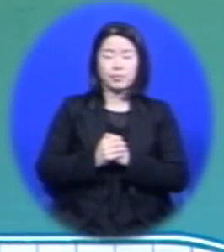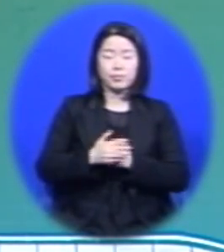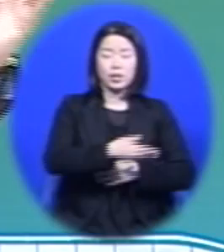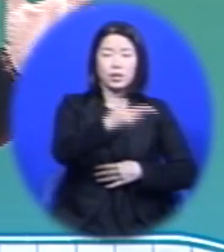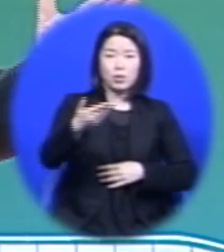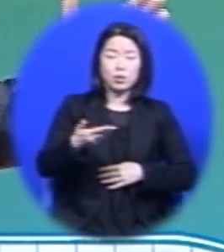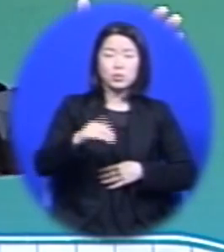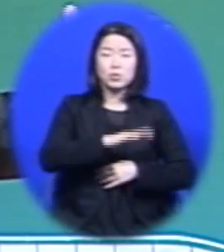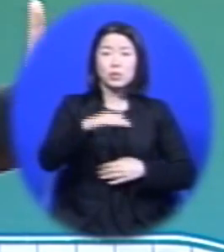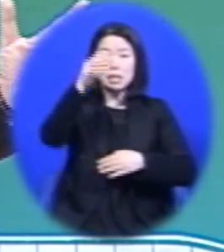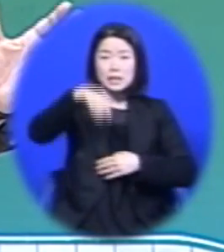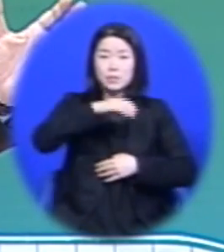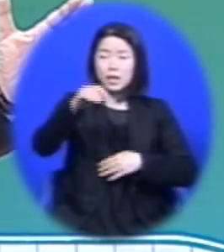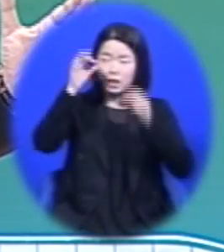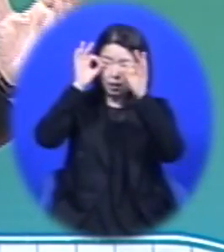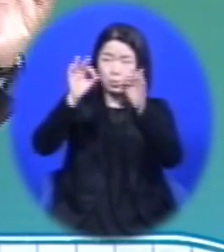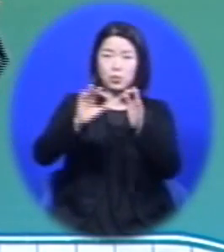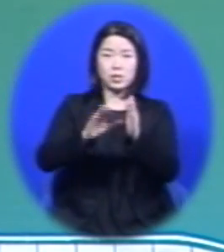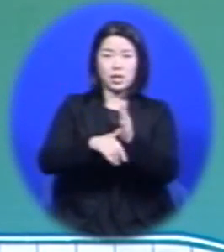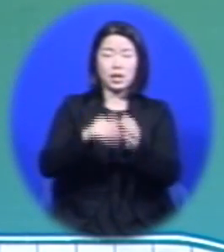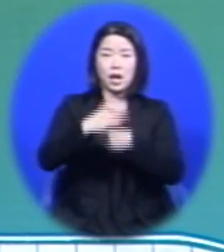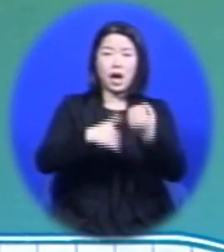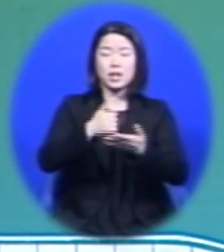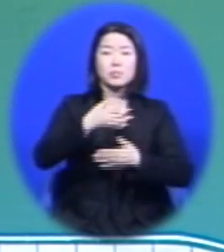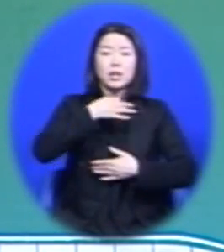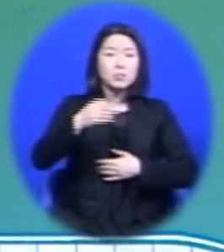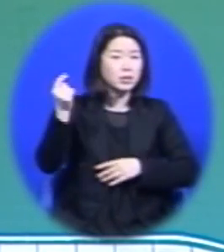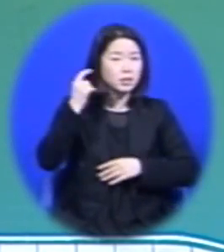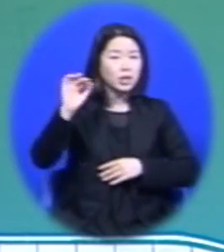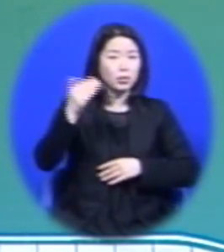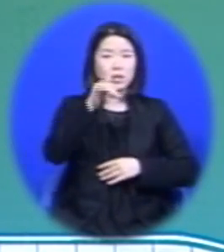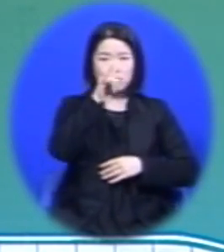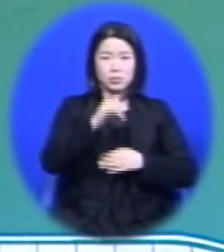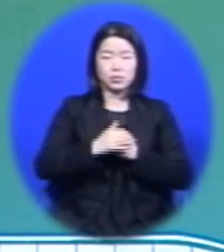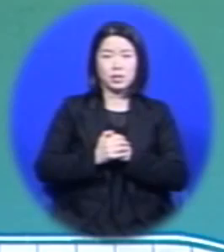여러분, 우리는 십자가를 바라볼 때 하나님의 음성을 듣게 되어 있습니다.